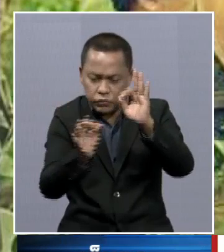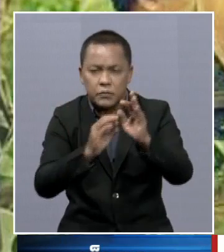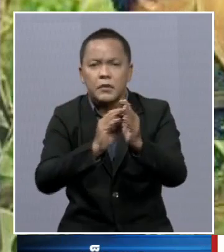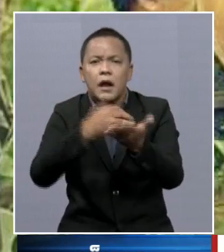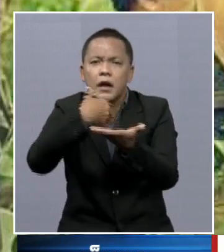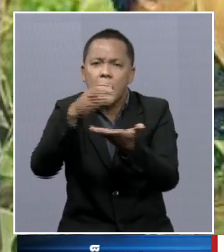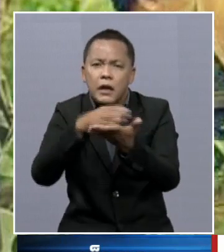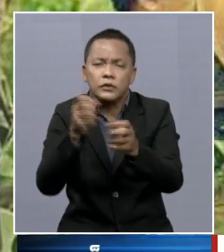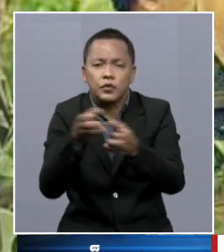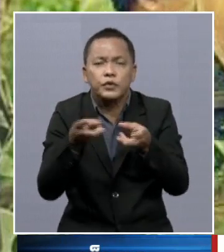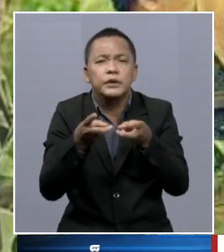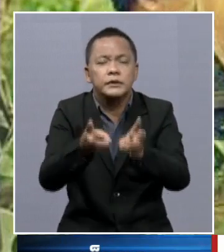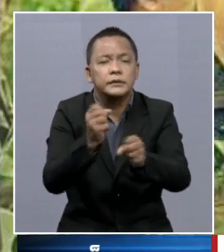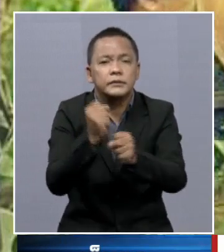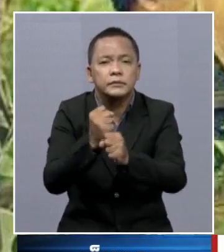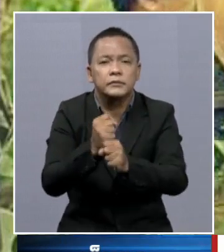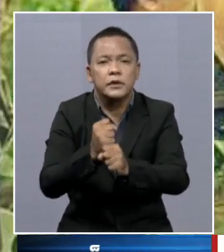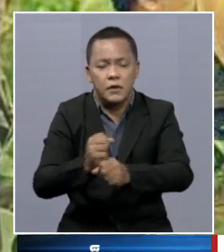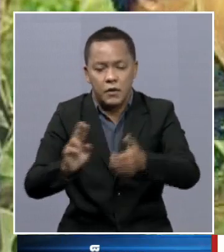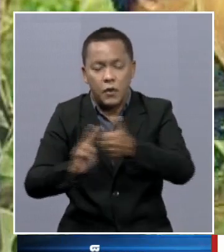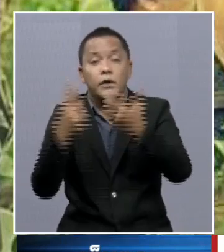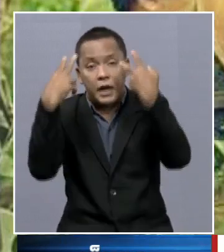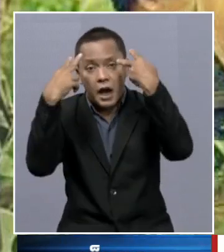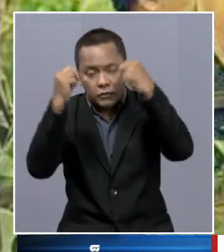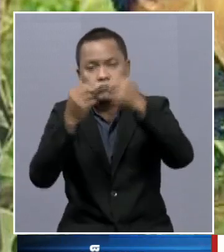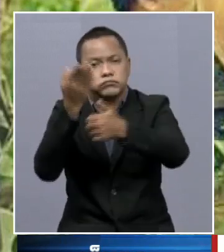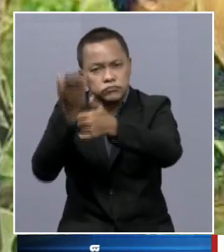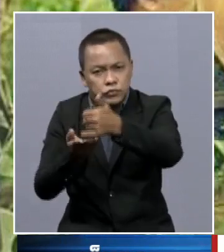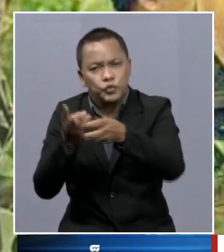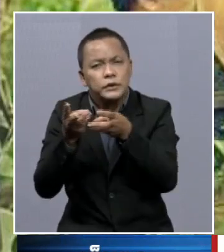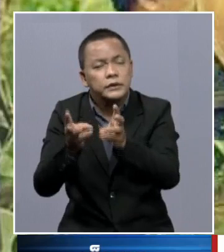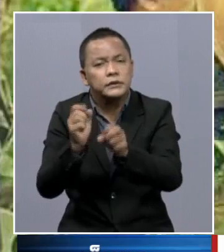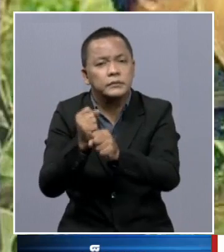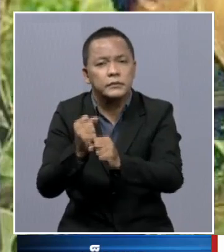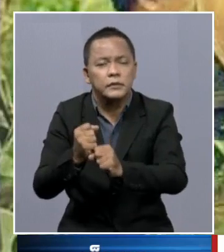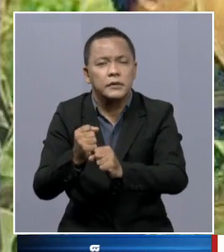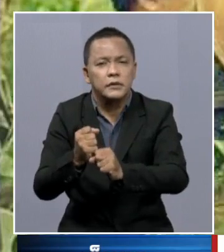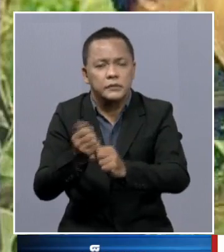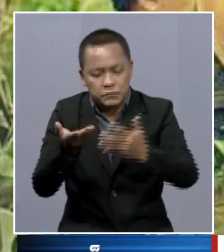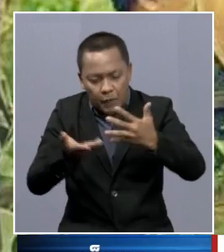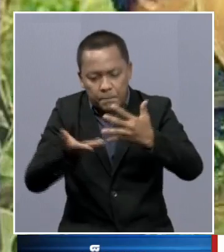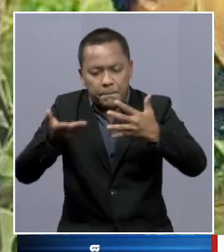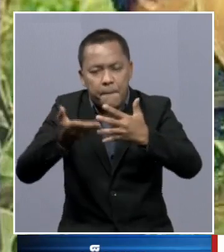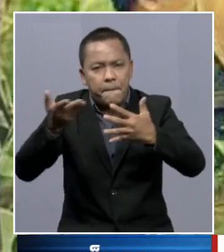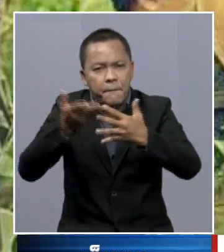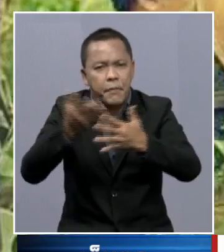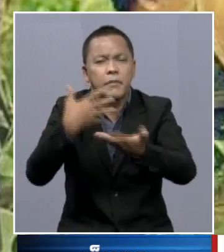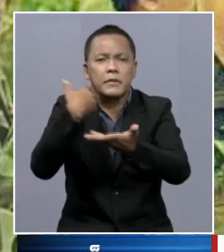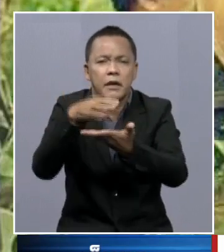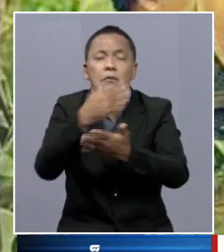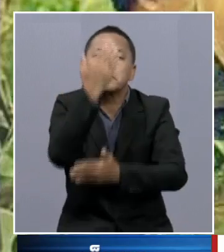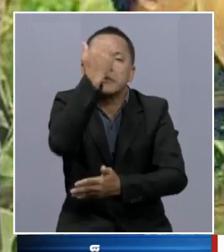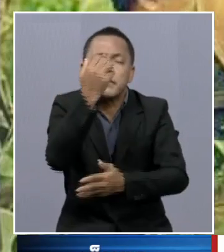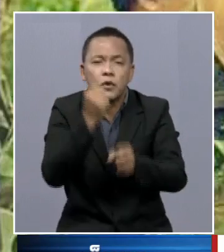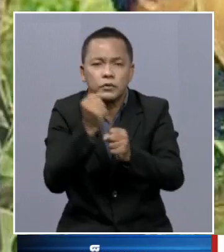จุดแข็งรวมถเส้นทางของพลเอกปวิธวงสุวร์ด้วยนะครับแล้วก็ไ่ไปเลยตั้งแต่ว่าทำ